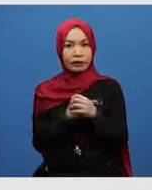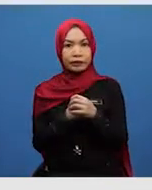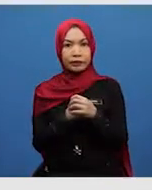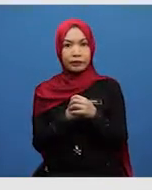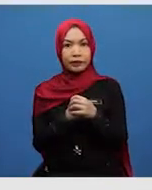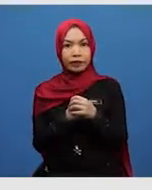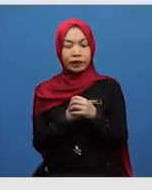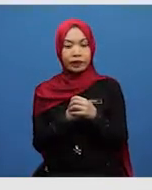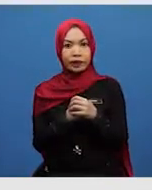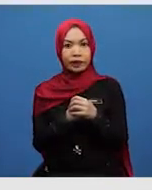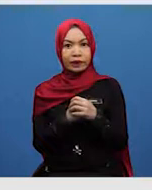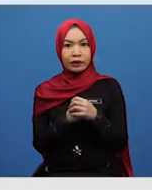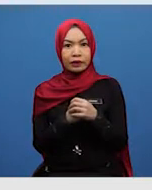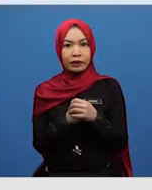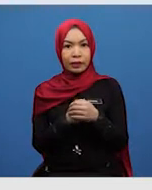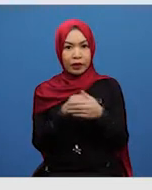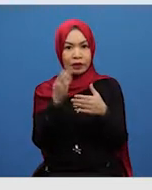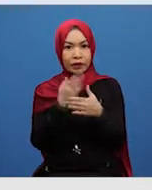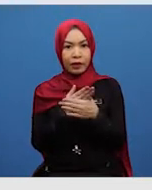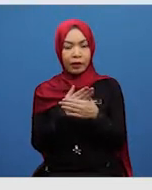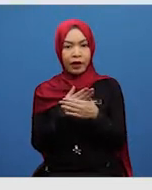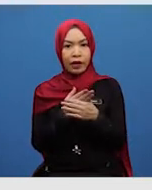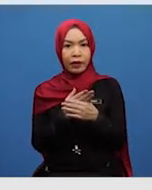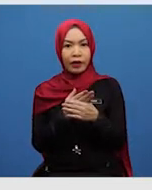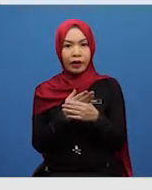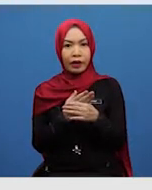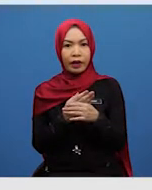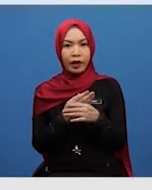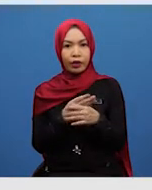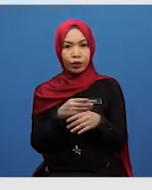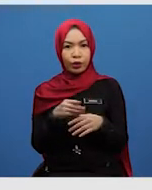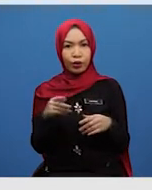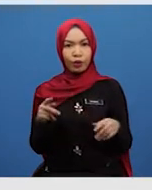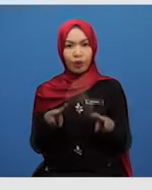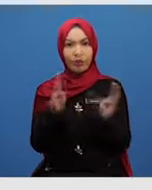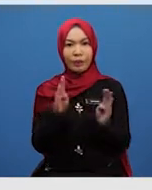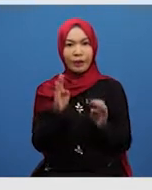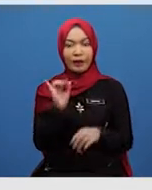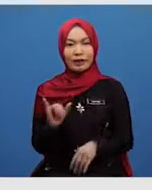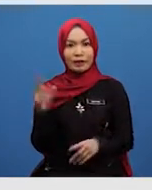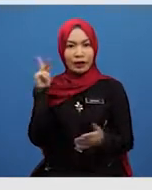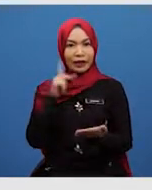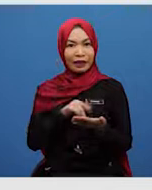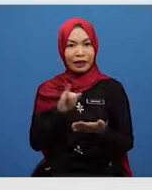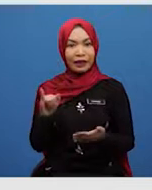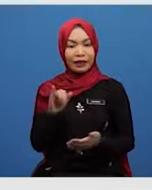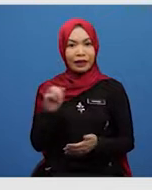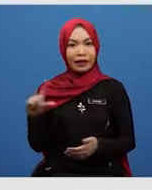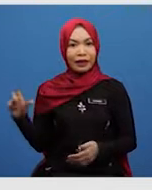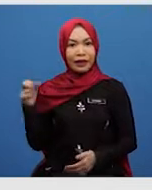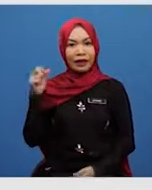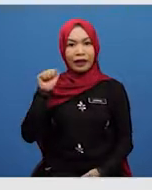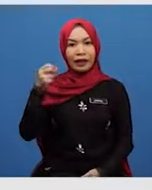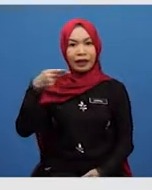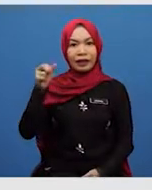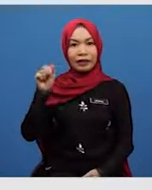Sultan di kawasannya antara tertutup bebas yang dikenali ialah Syarif Usman yang